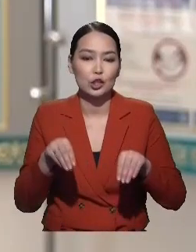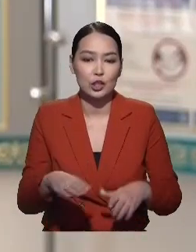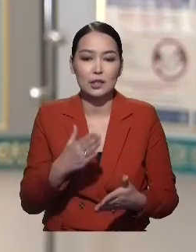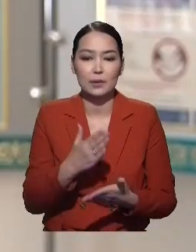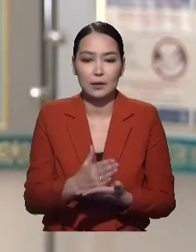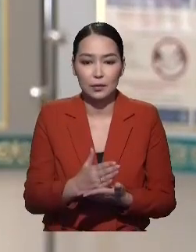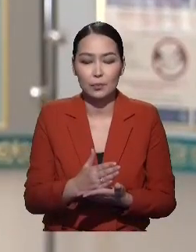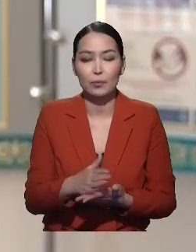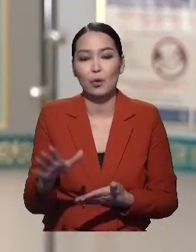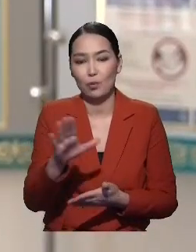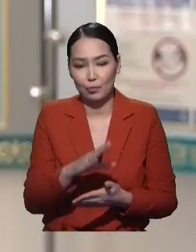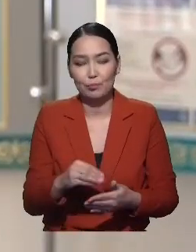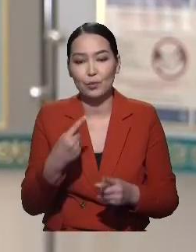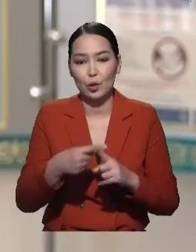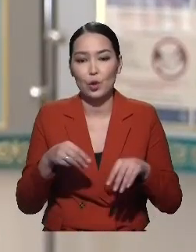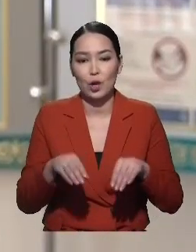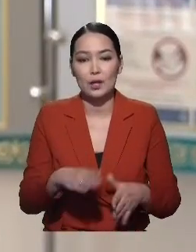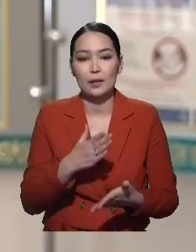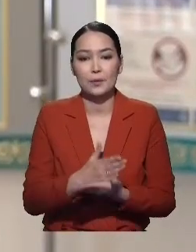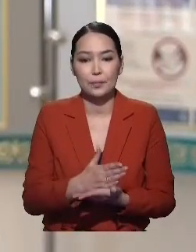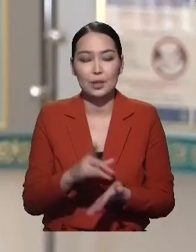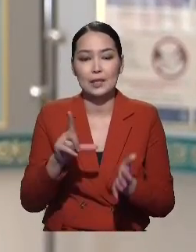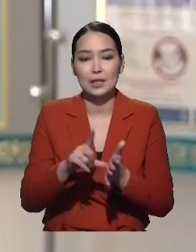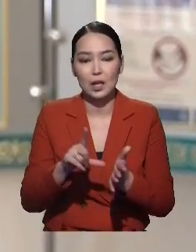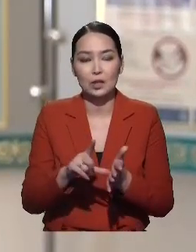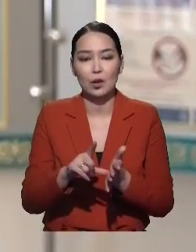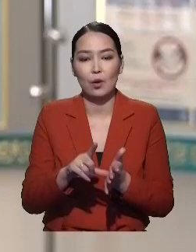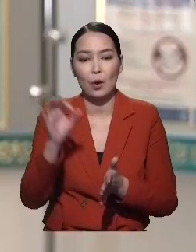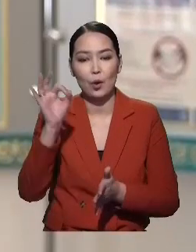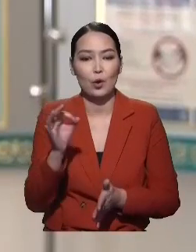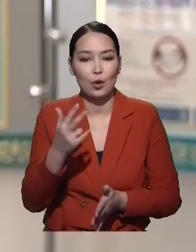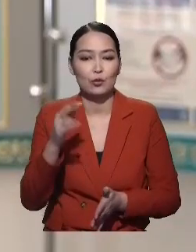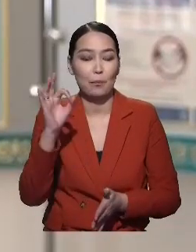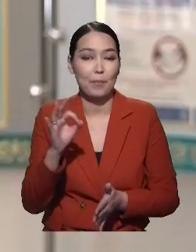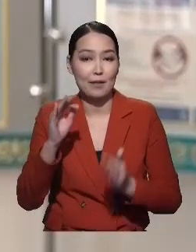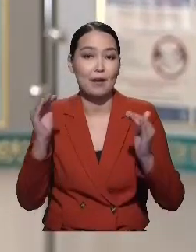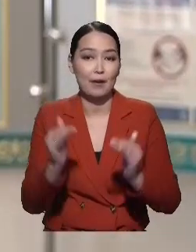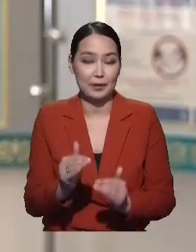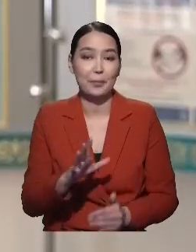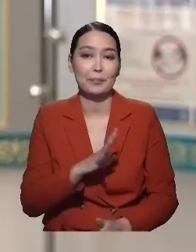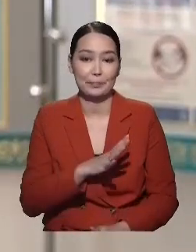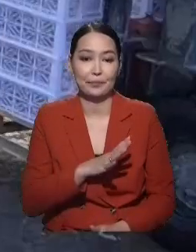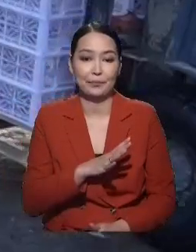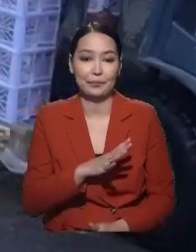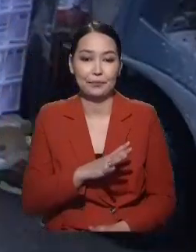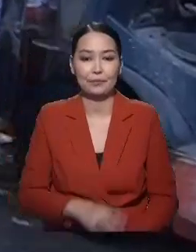шешім тауып тұр. Біз сол салықтың мөлшерін 4%-дан 3%-ға төмендетіп